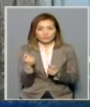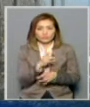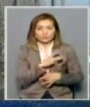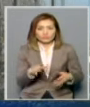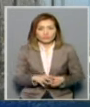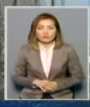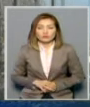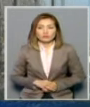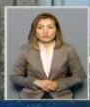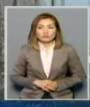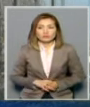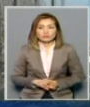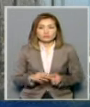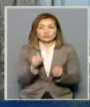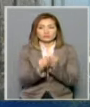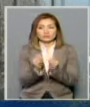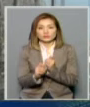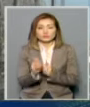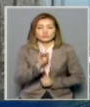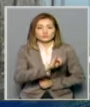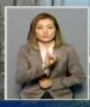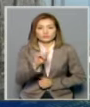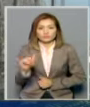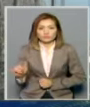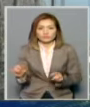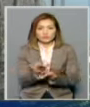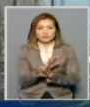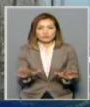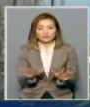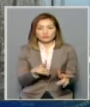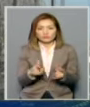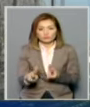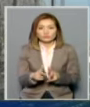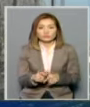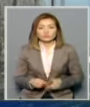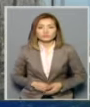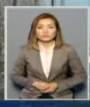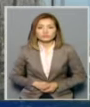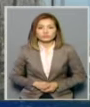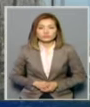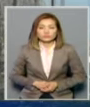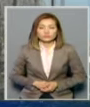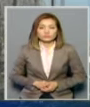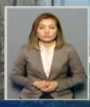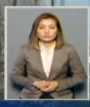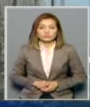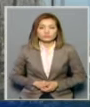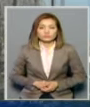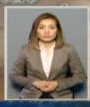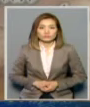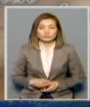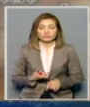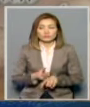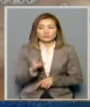мерейтойы, соның әрқайсысына жаңағы өлең шығаруға дайын. Үлкен кіші деп ешкімді жаңа ала алмайды, сондай ақкөңіл